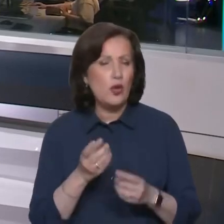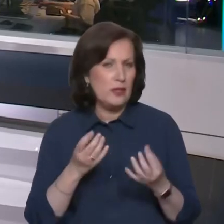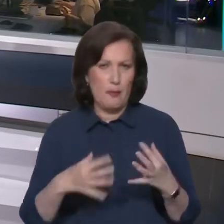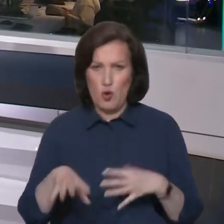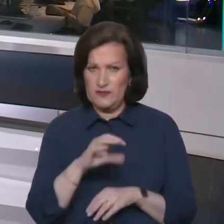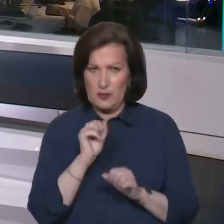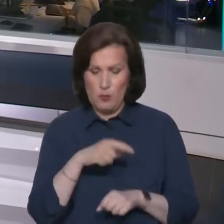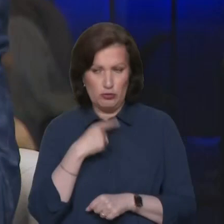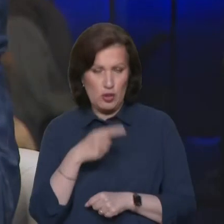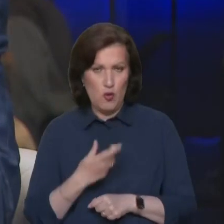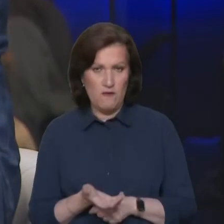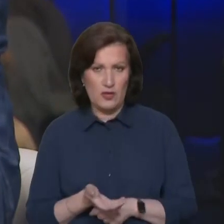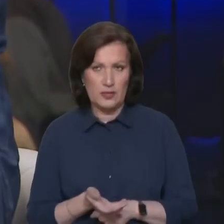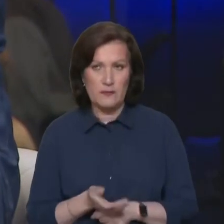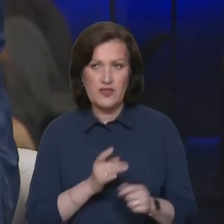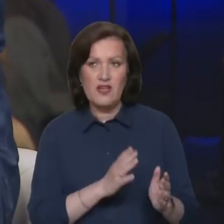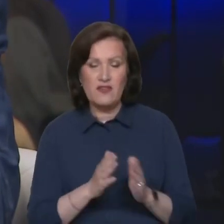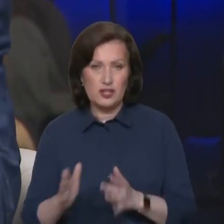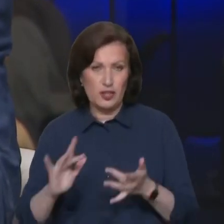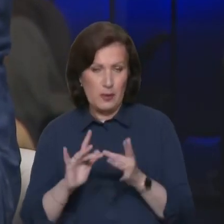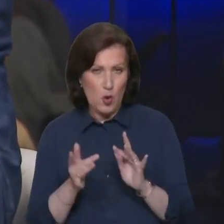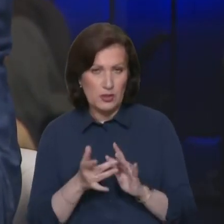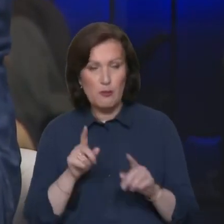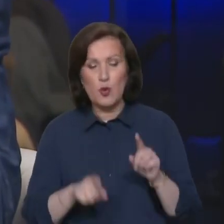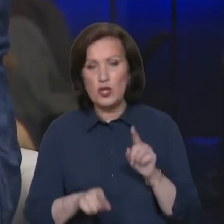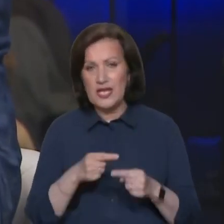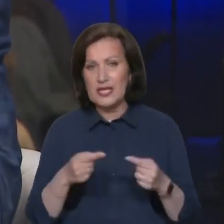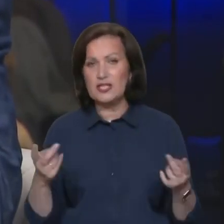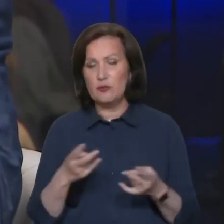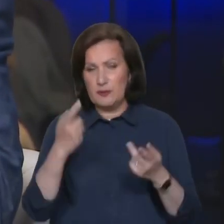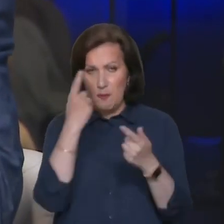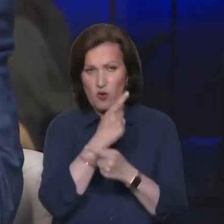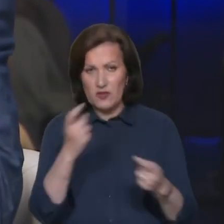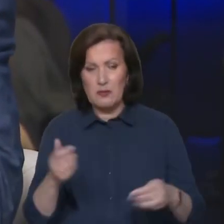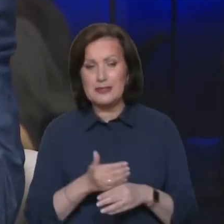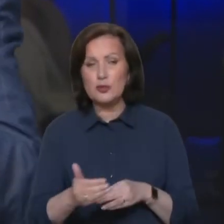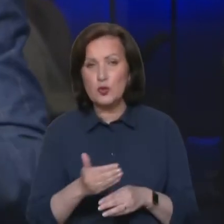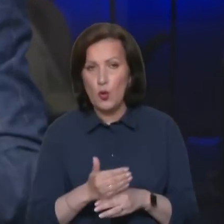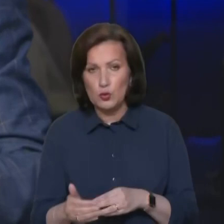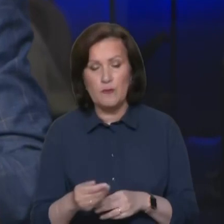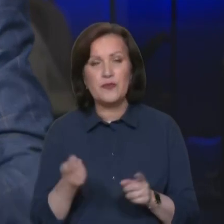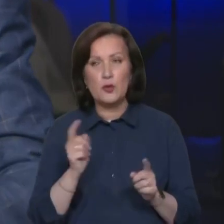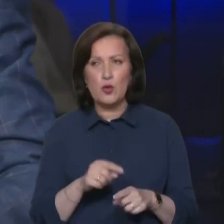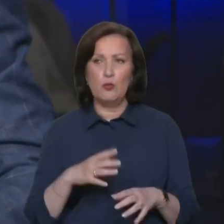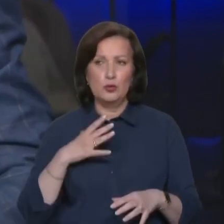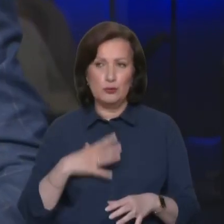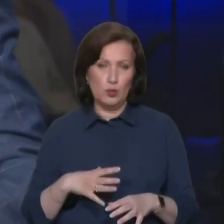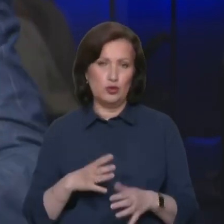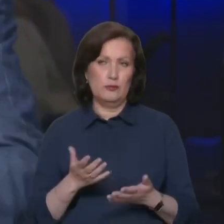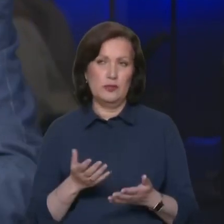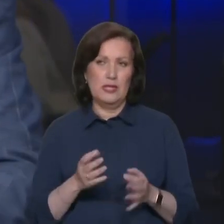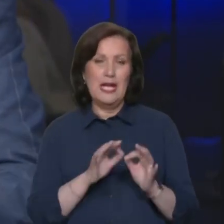все можна говорити от в режимі онлайн. Про деякі речі потрібно повідомляти згодом, тому змушені